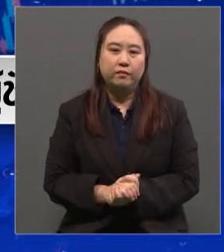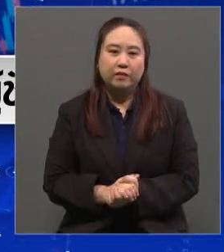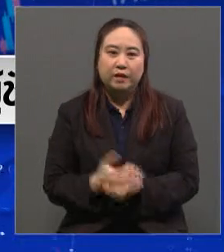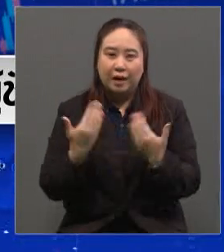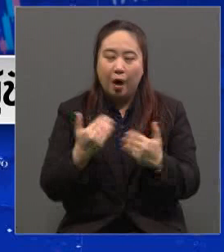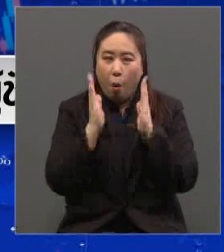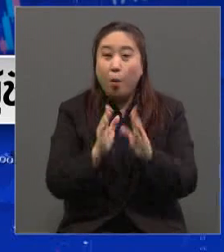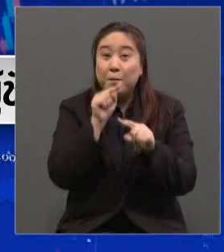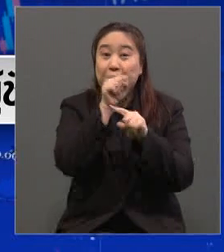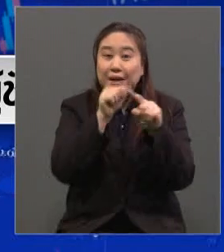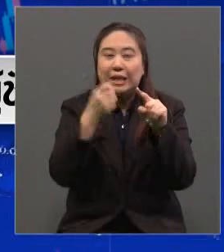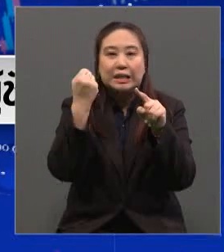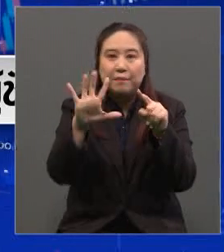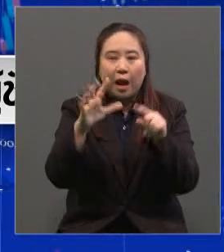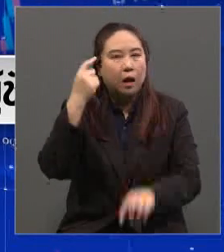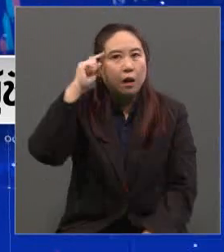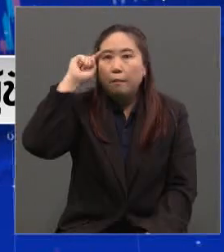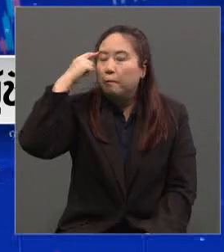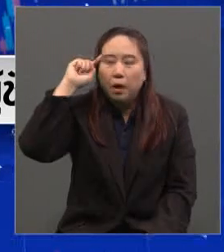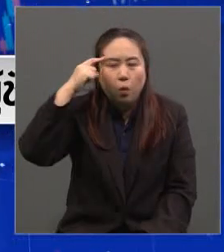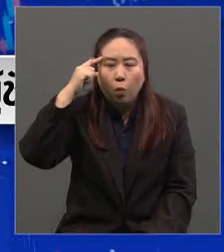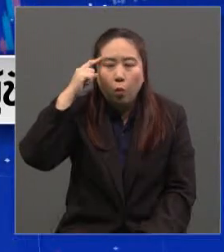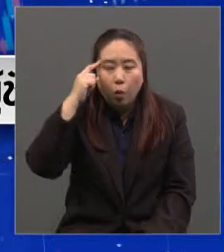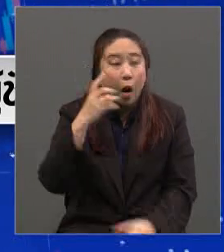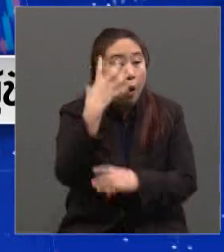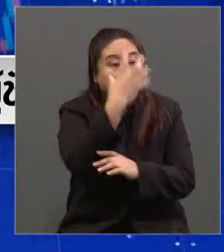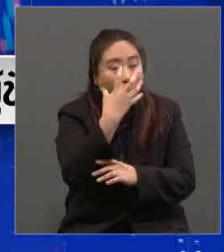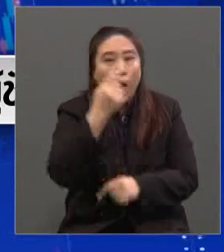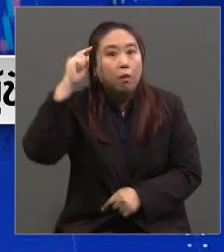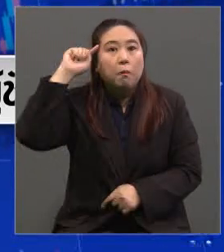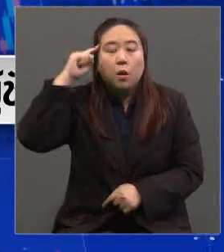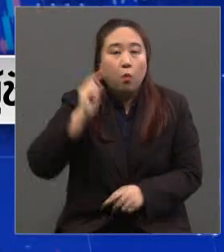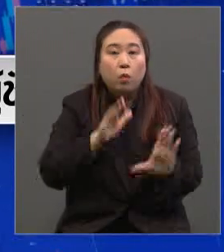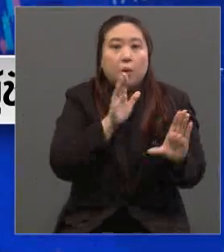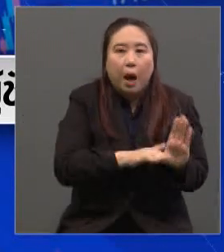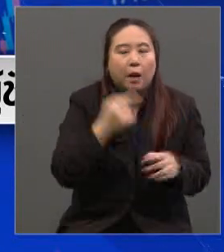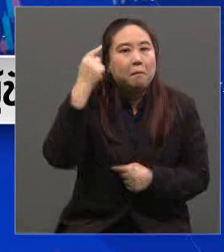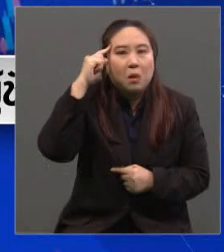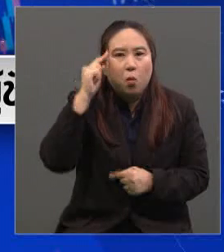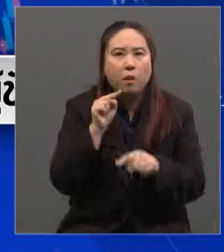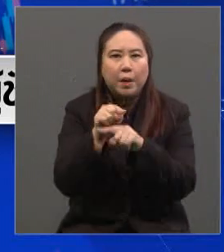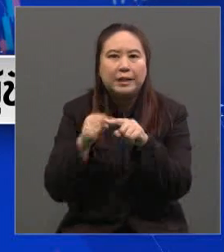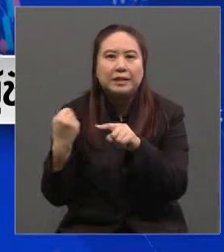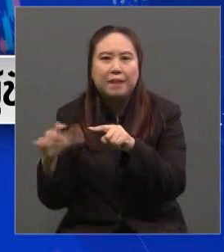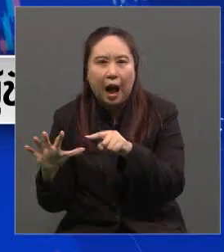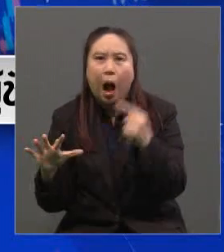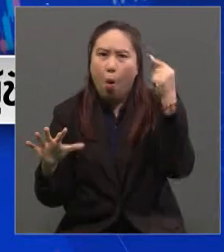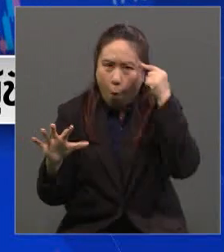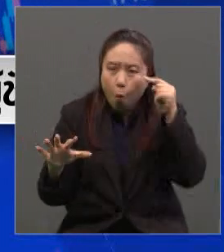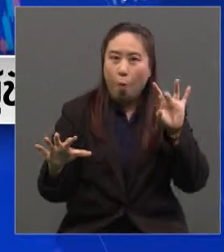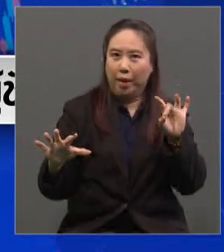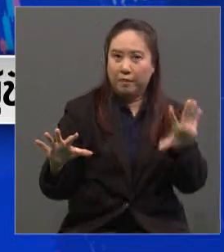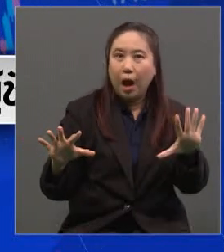มีเพียง 15% เท่านั้นที่บอกว่าไม่รู้เลยจริงๆว่ามันเป็นธุรกิจแชร์ลูกโซ่ค่ะ ข้อถัดมาเขาบอกอีกนะครับว่า